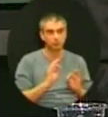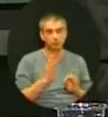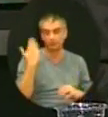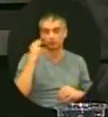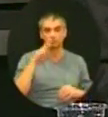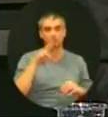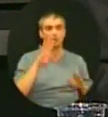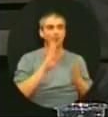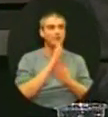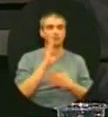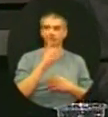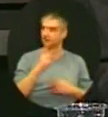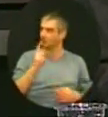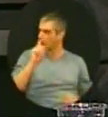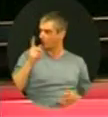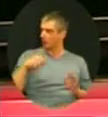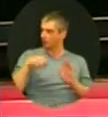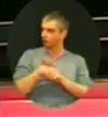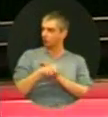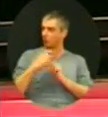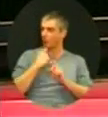משנת